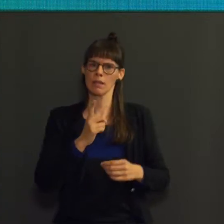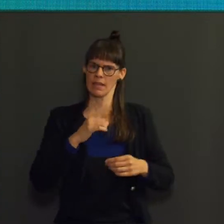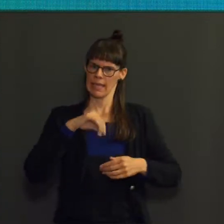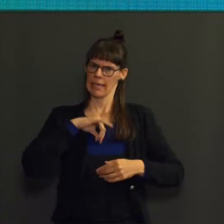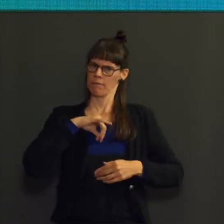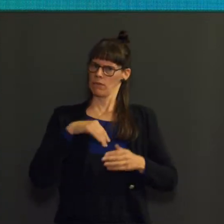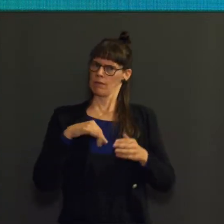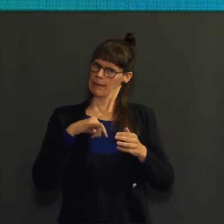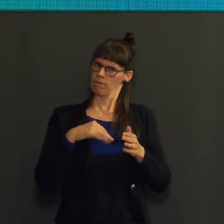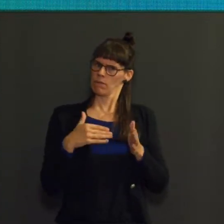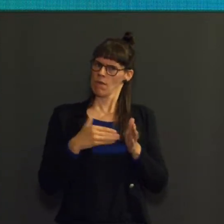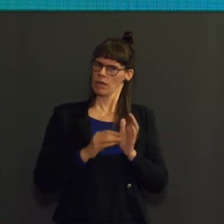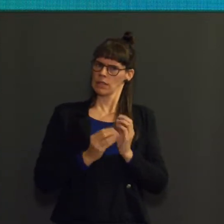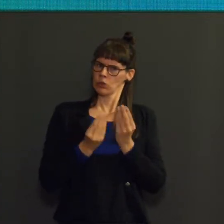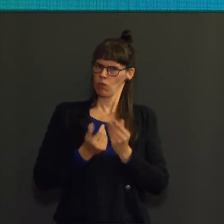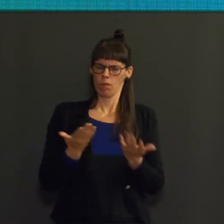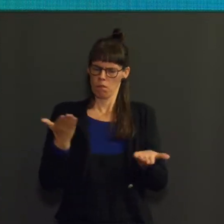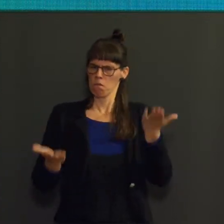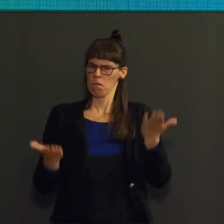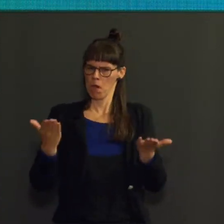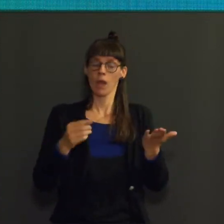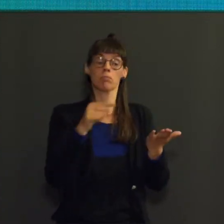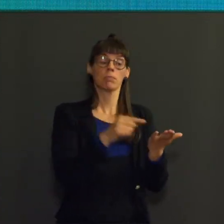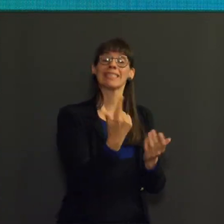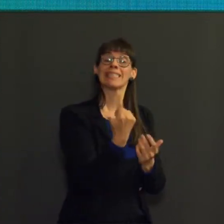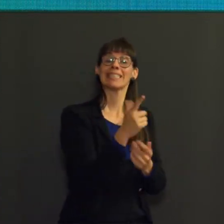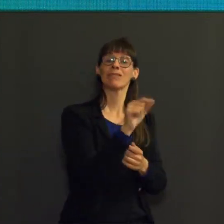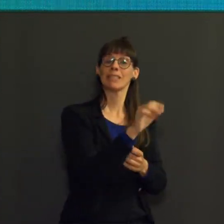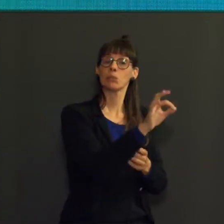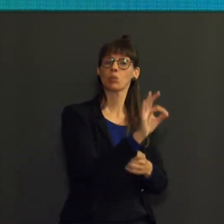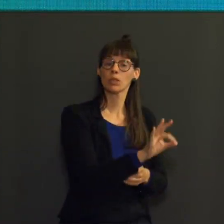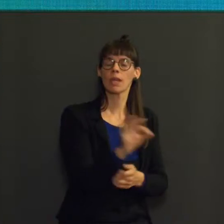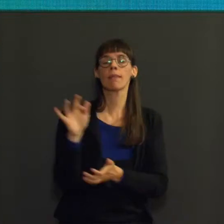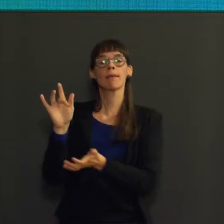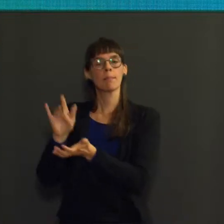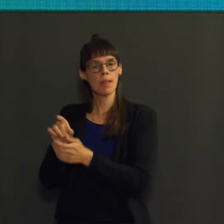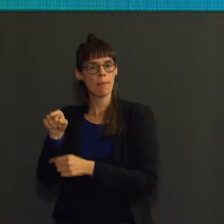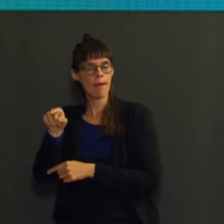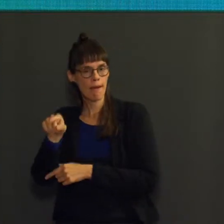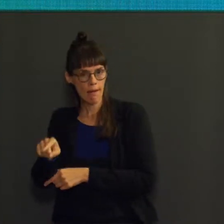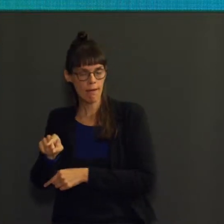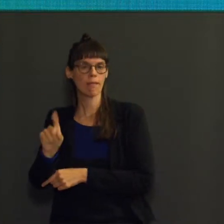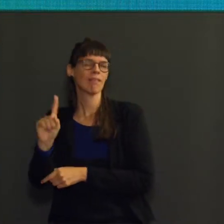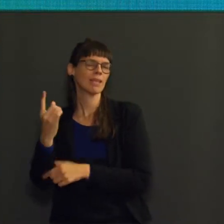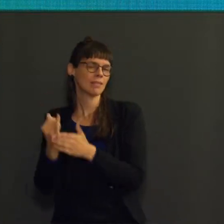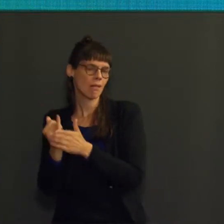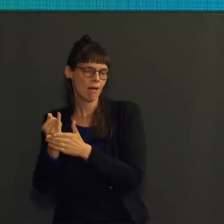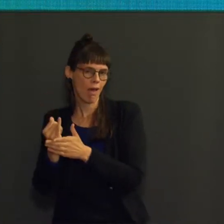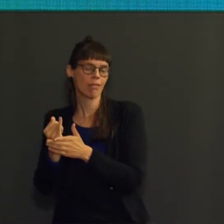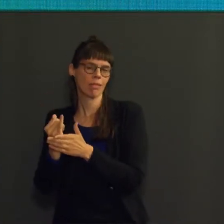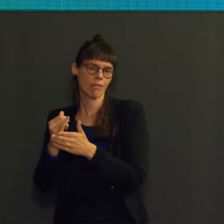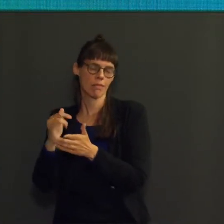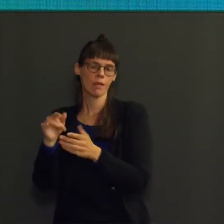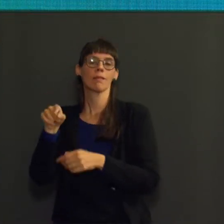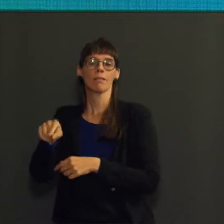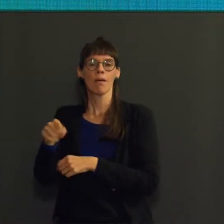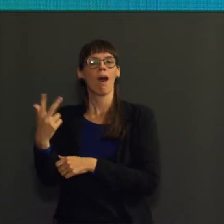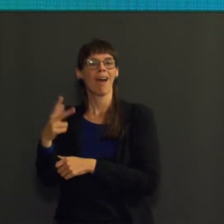is. In de lagere school is dat 17% en in de middelbare school, eerste graad, 18%.